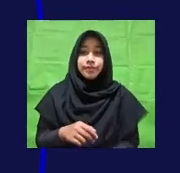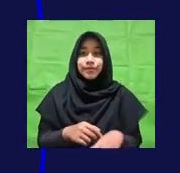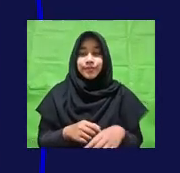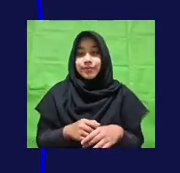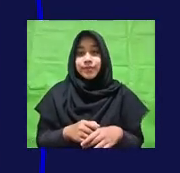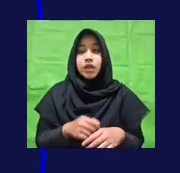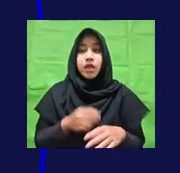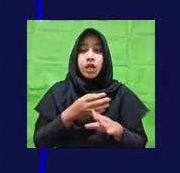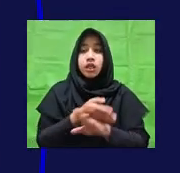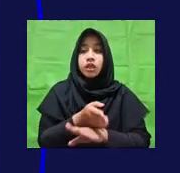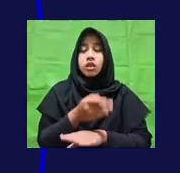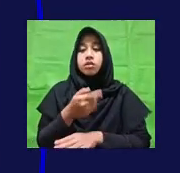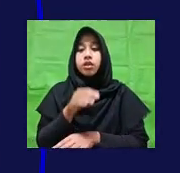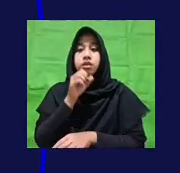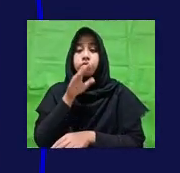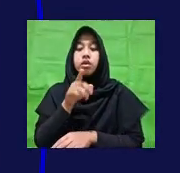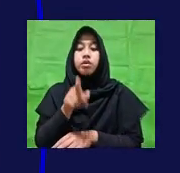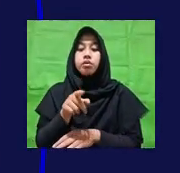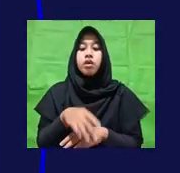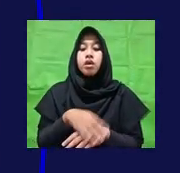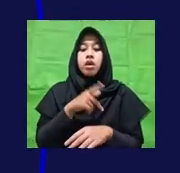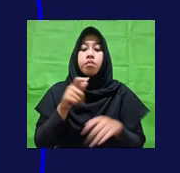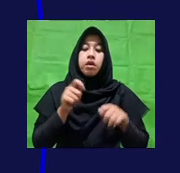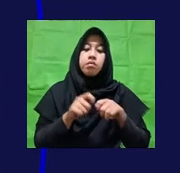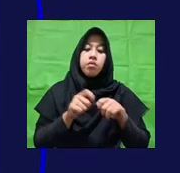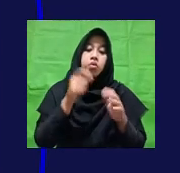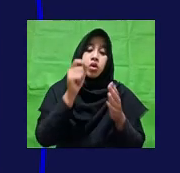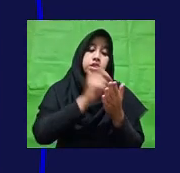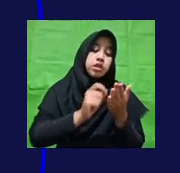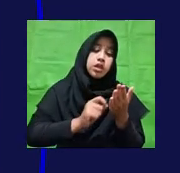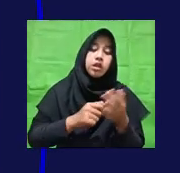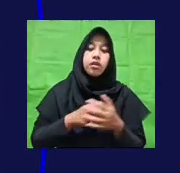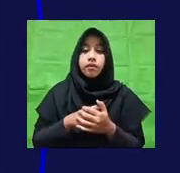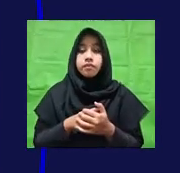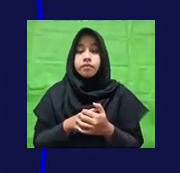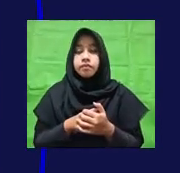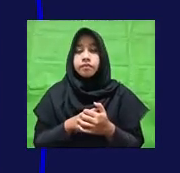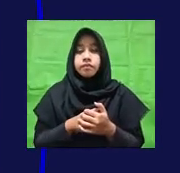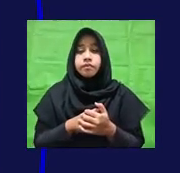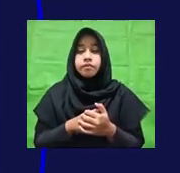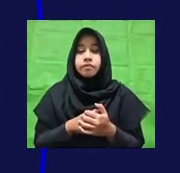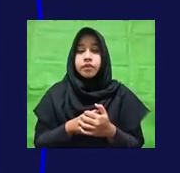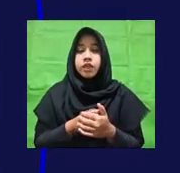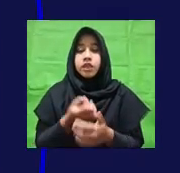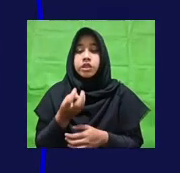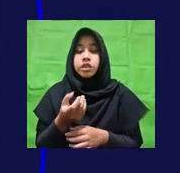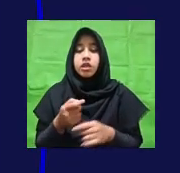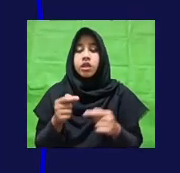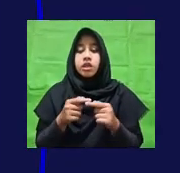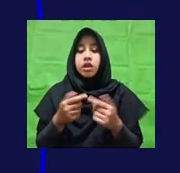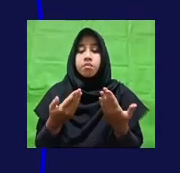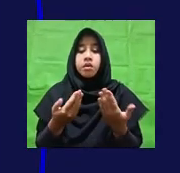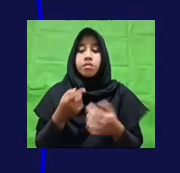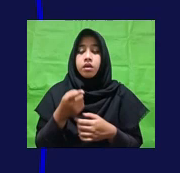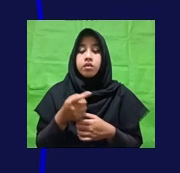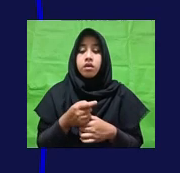tadi, kami membuat catatan reflektif kecil terkait dengan itu, gitu kan. Dan bagaimana lokal ditempatkan